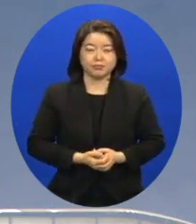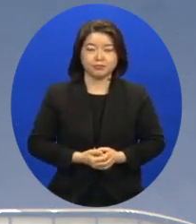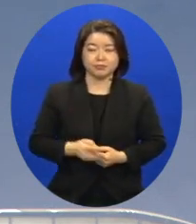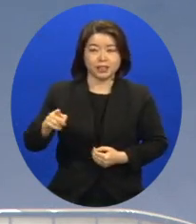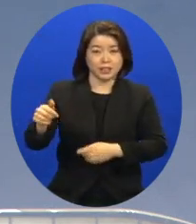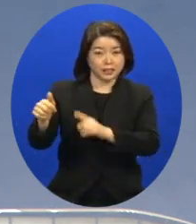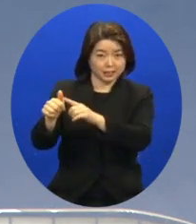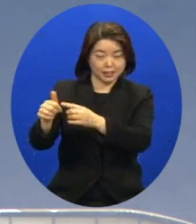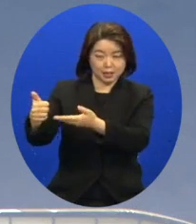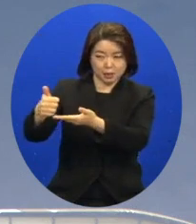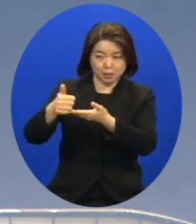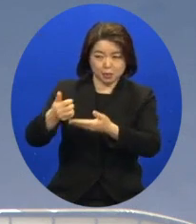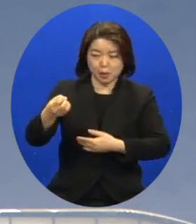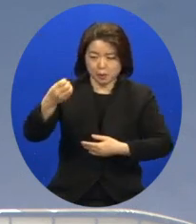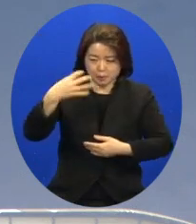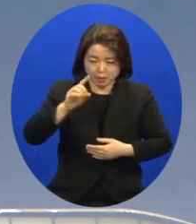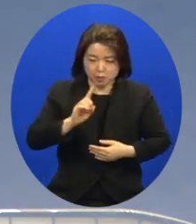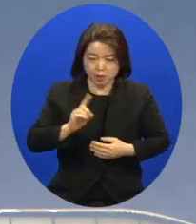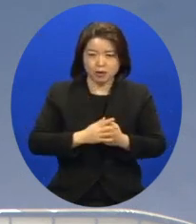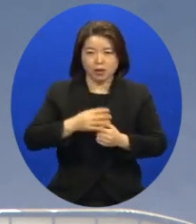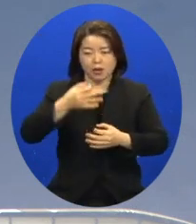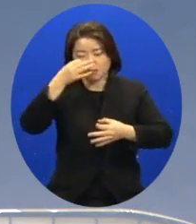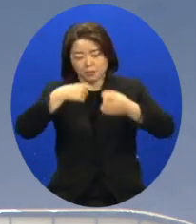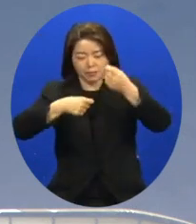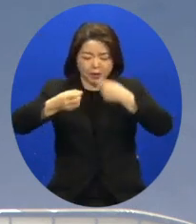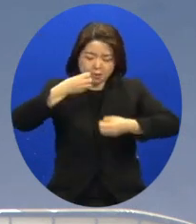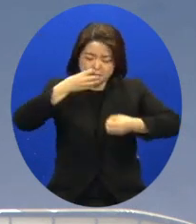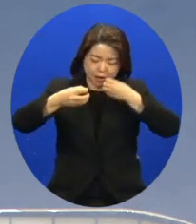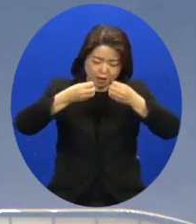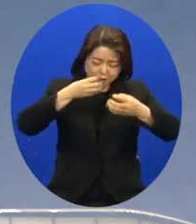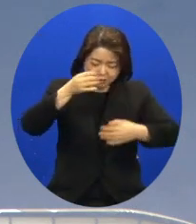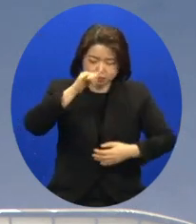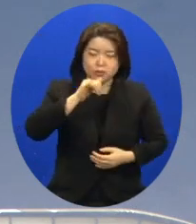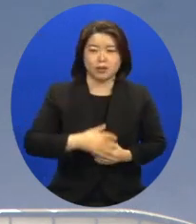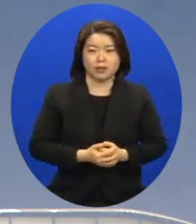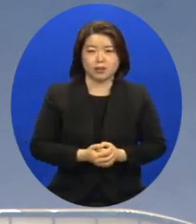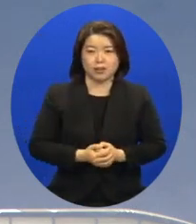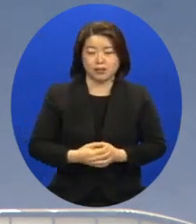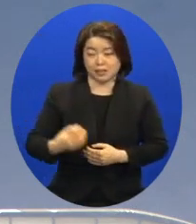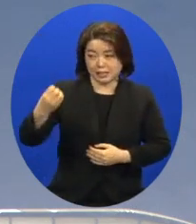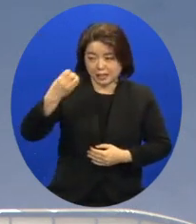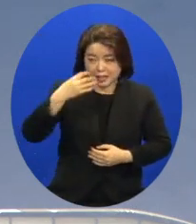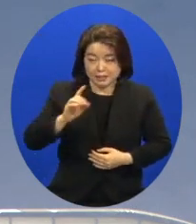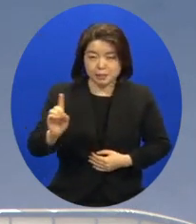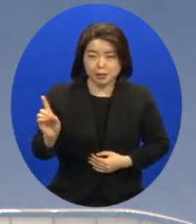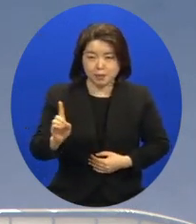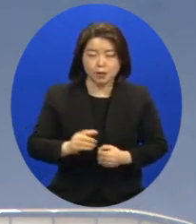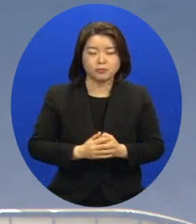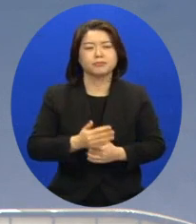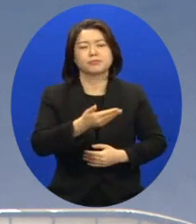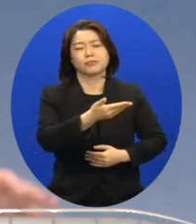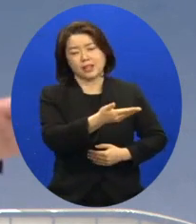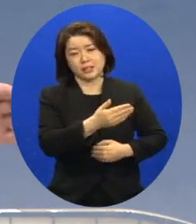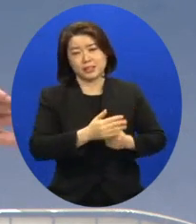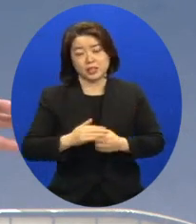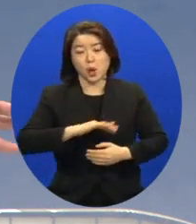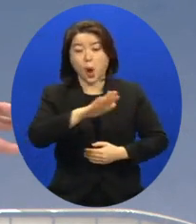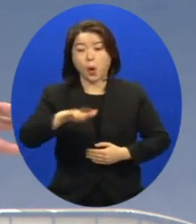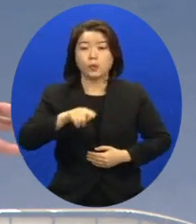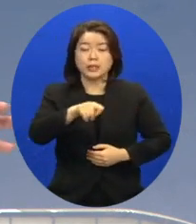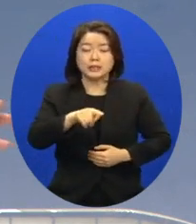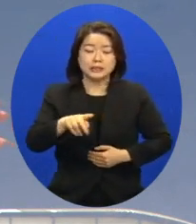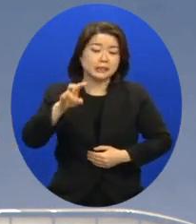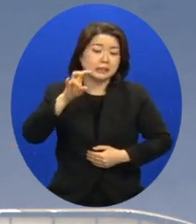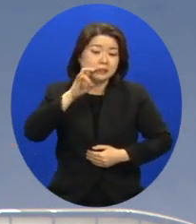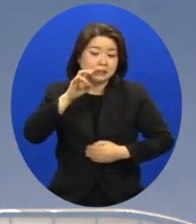그분이 펑펑 우는 겁니다. 그러면서 이런 이야기를 하더래요. 당신이 우리를 그